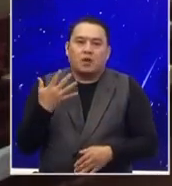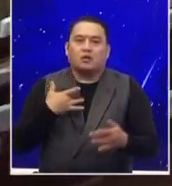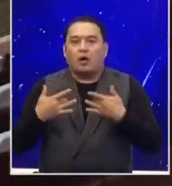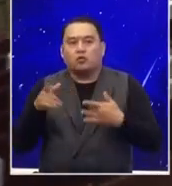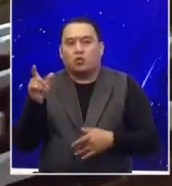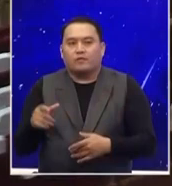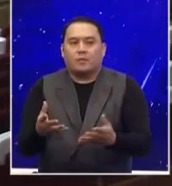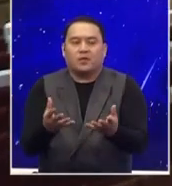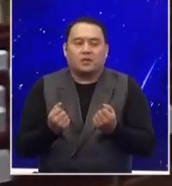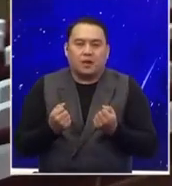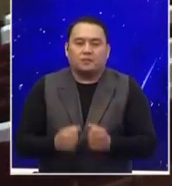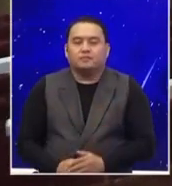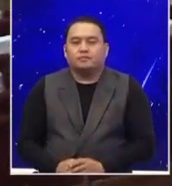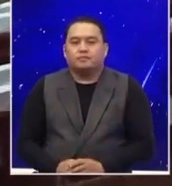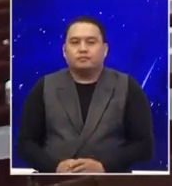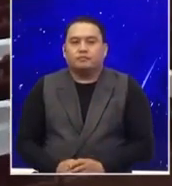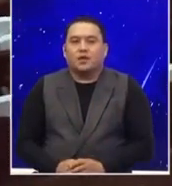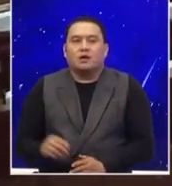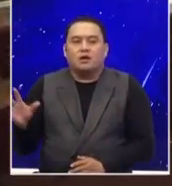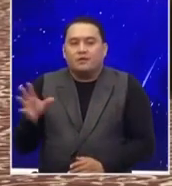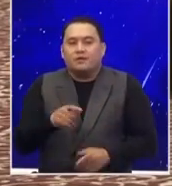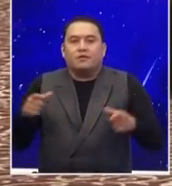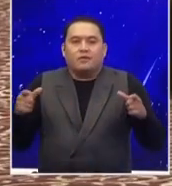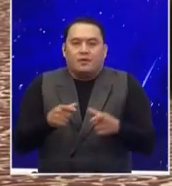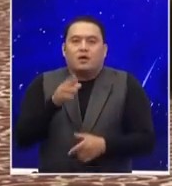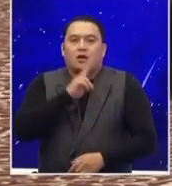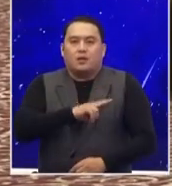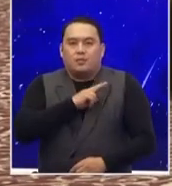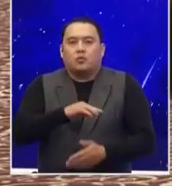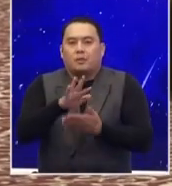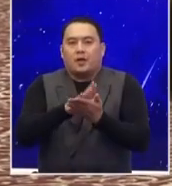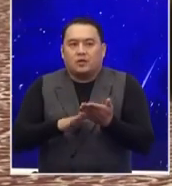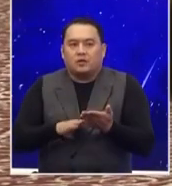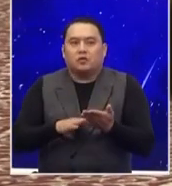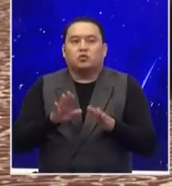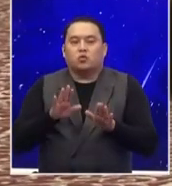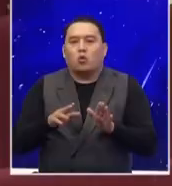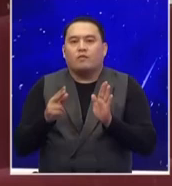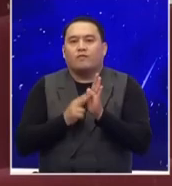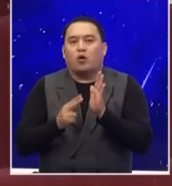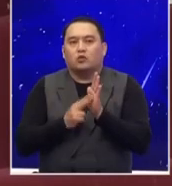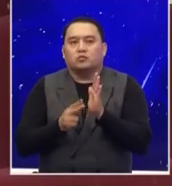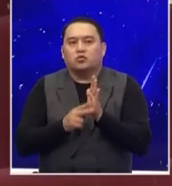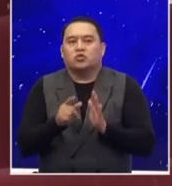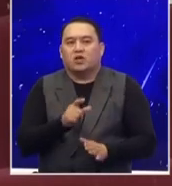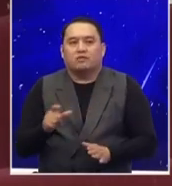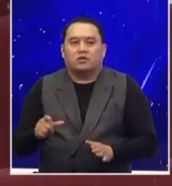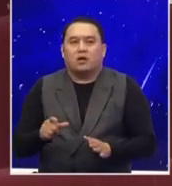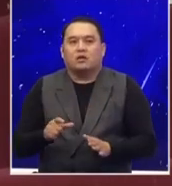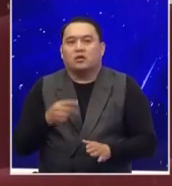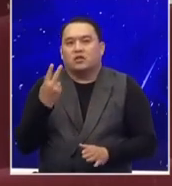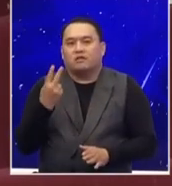принимали. Драматический театр работает и во время всеобщей пандемии. В настоящее время в зал допускается не больше 80 зрителей с